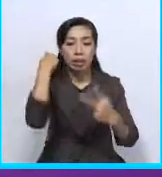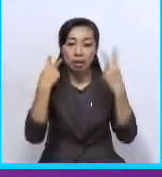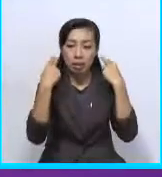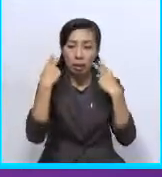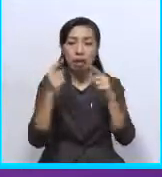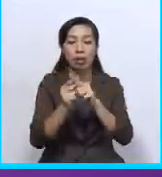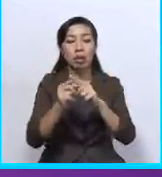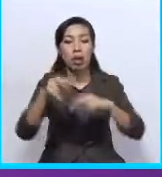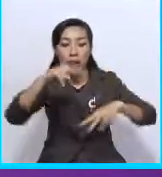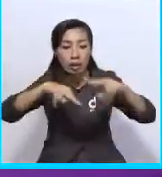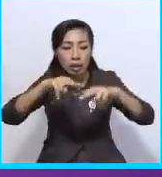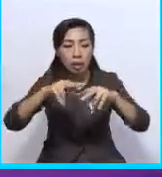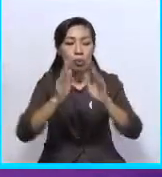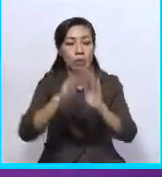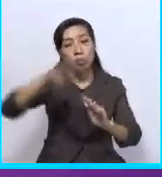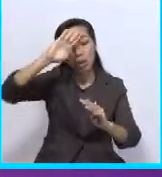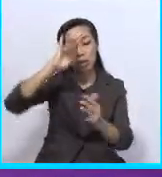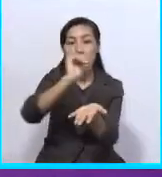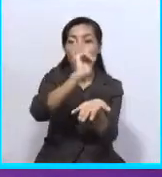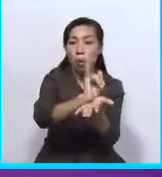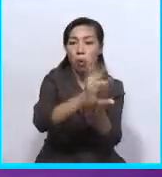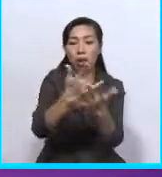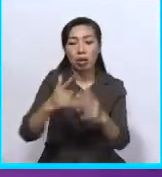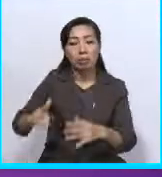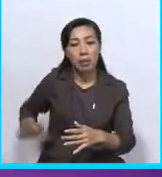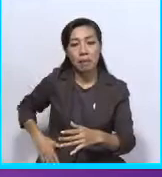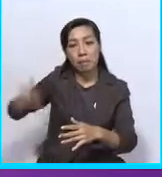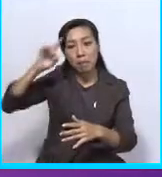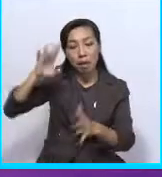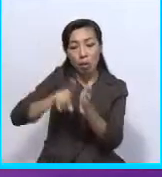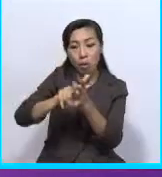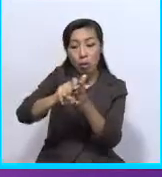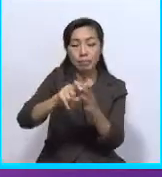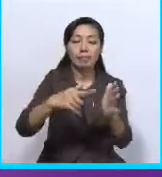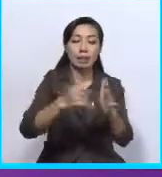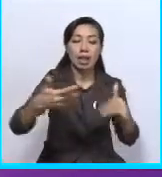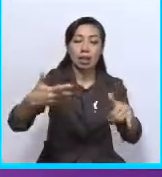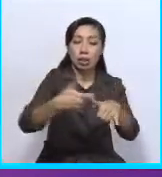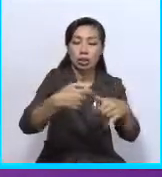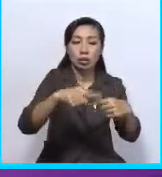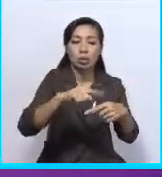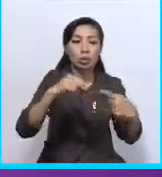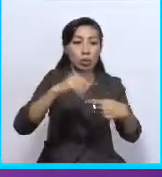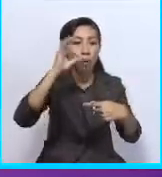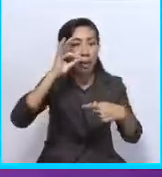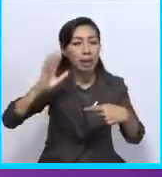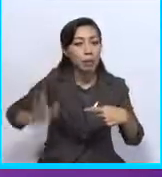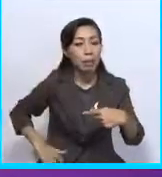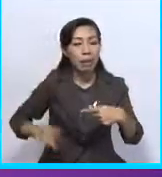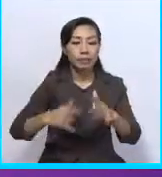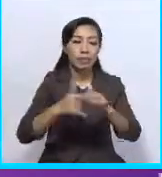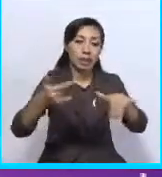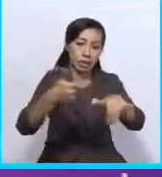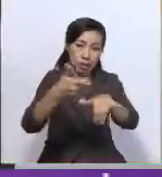ผู้ป่วยติดเตียงรวมไปถึงการฉีดวัคซีนป้องกันโรคพิษสุนัขบ้าให้แก่สุนัขและแมวค่ะซึ่งกิจกรรมทั้งหมด